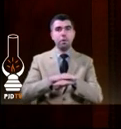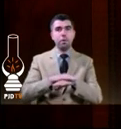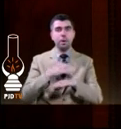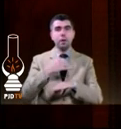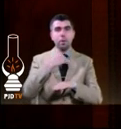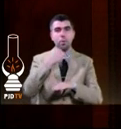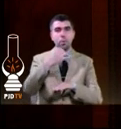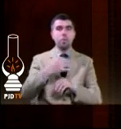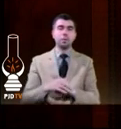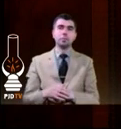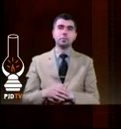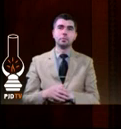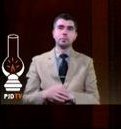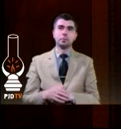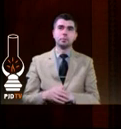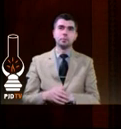أن أقول لكم